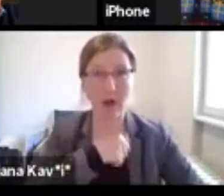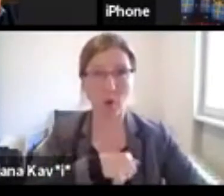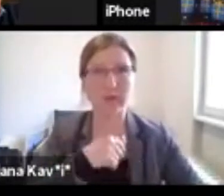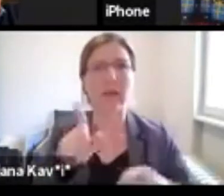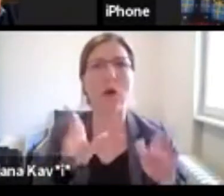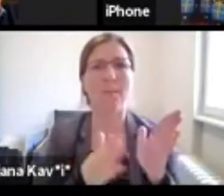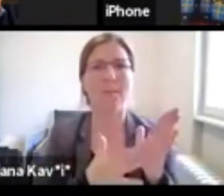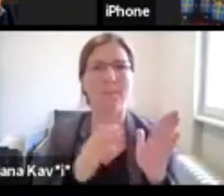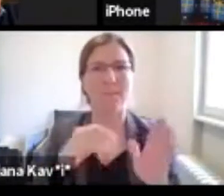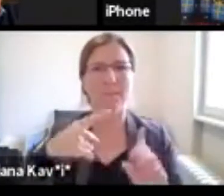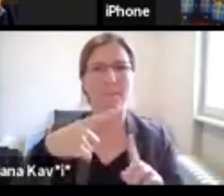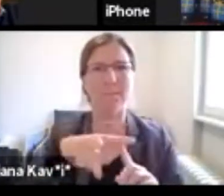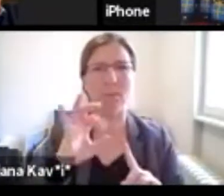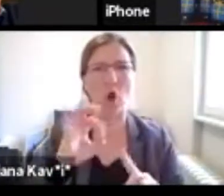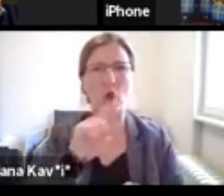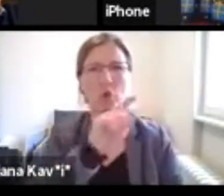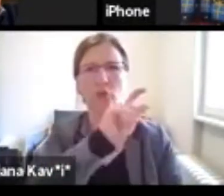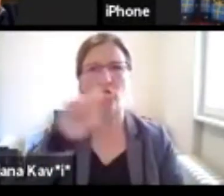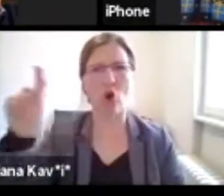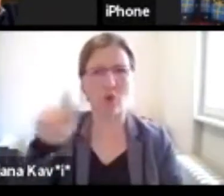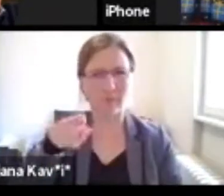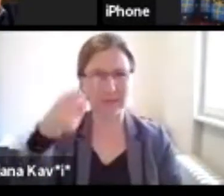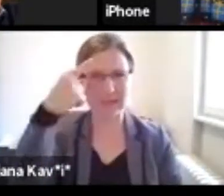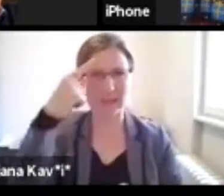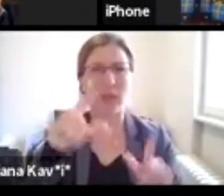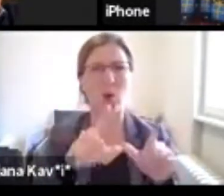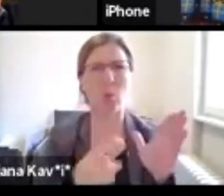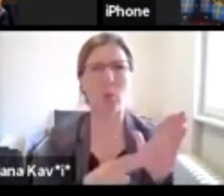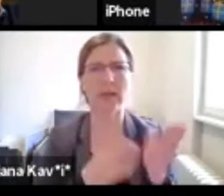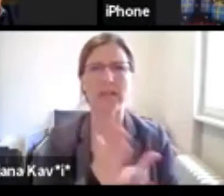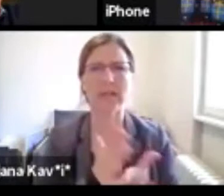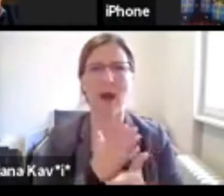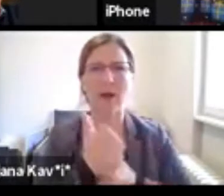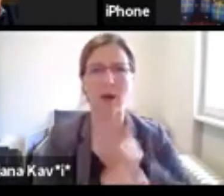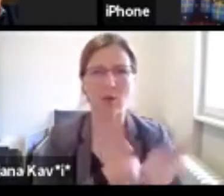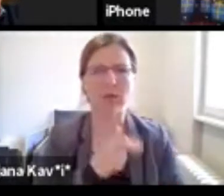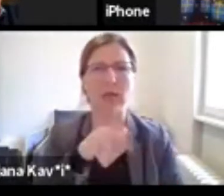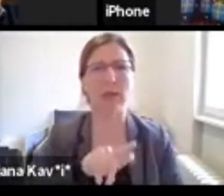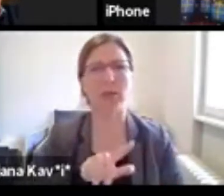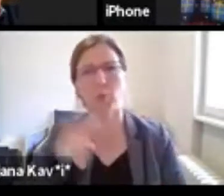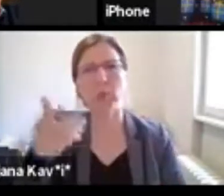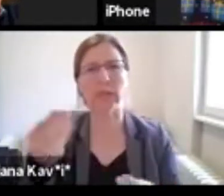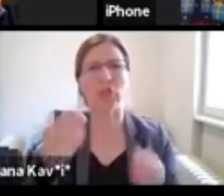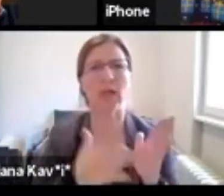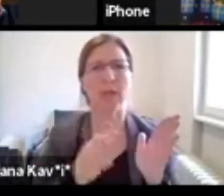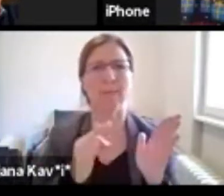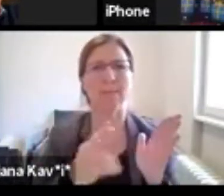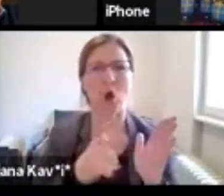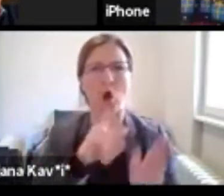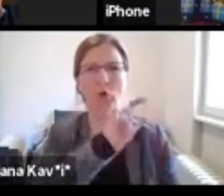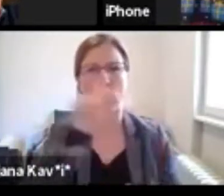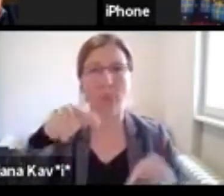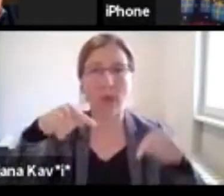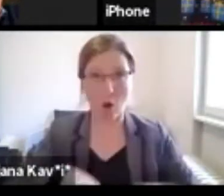da Ujedinjene nacije svake godine imaju nekakav moto, nekakvu temu, je izgraditi bolje